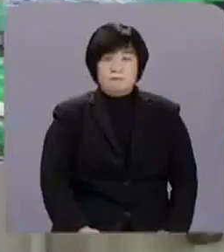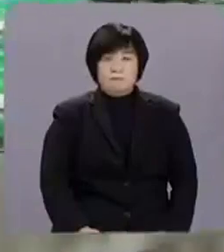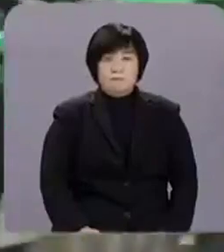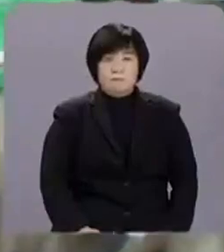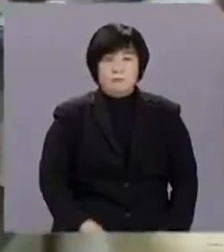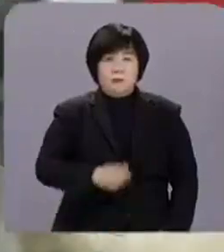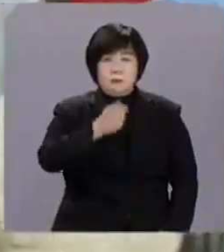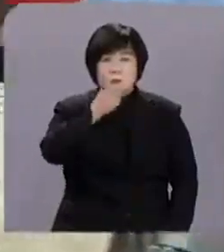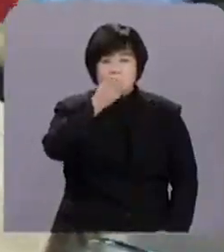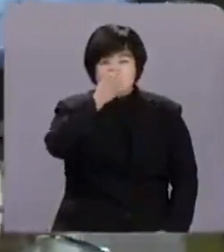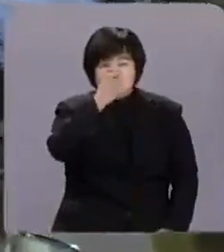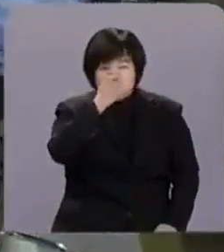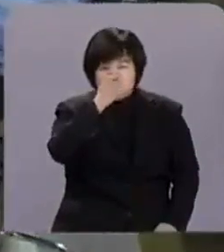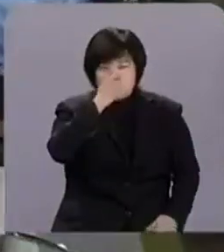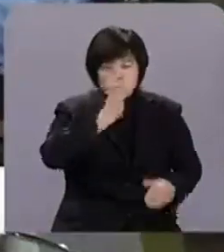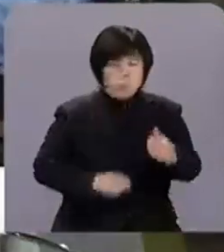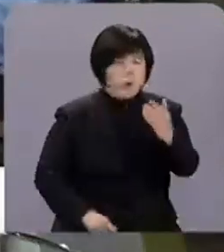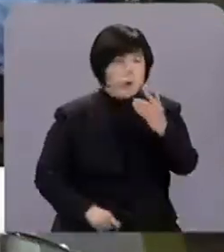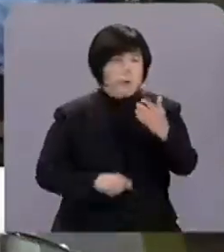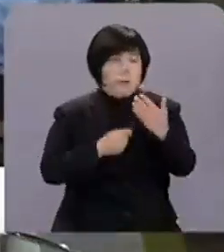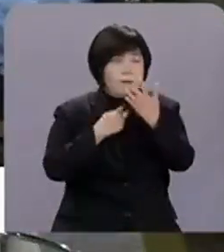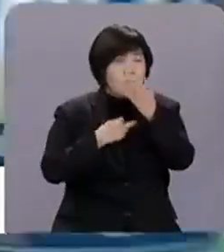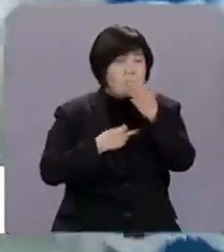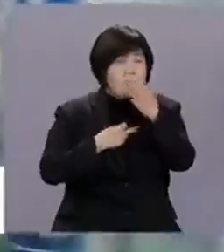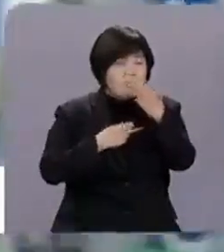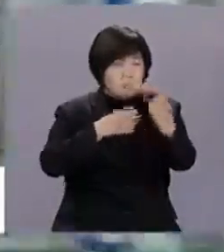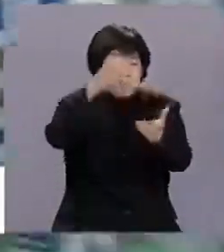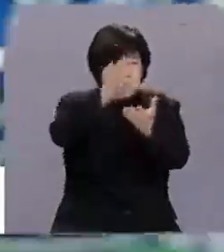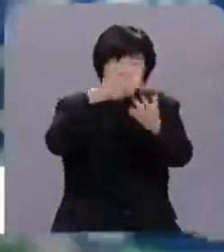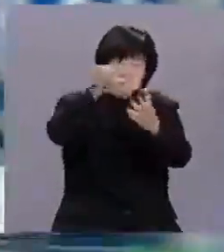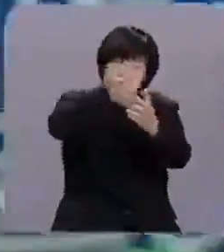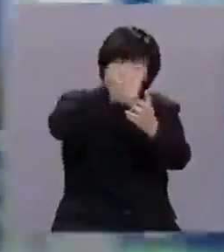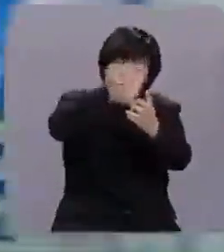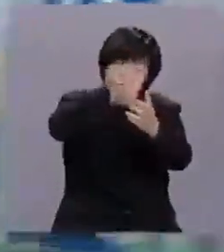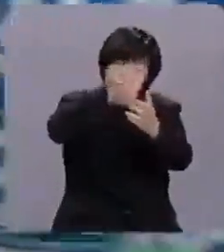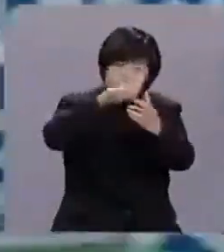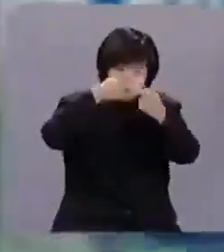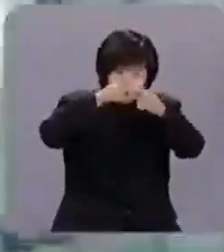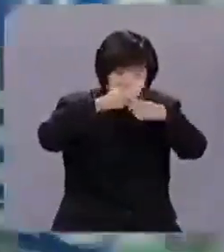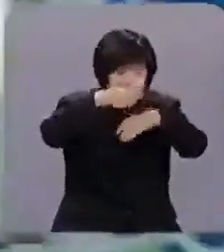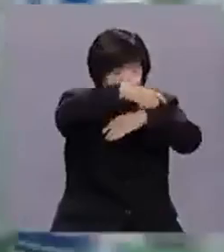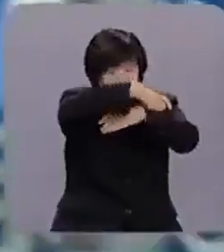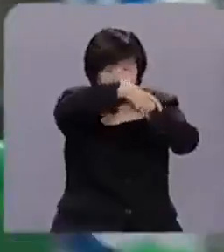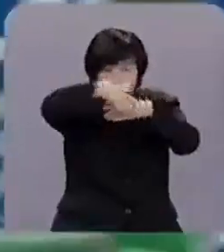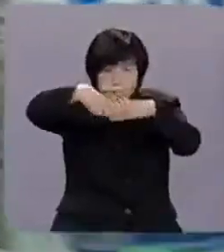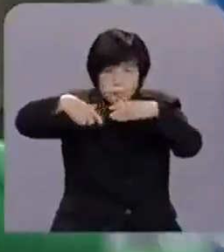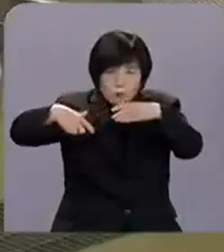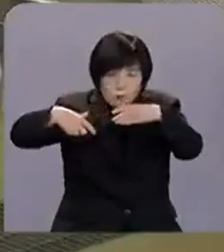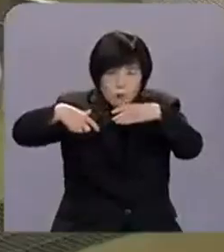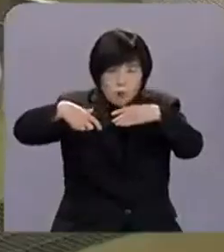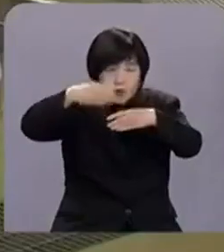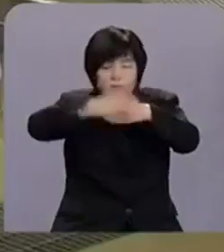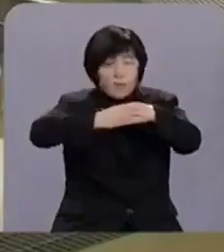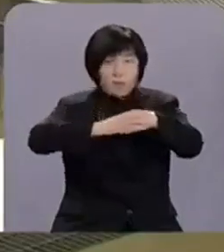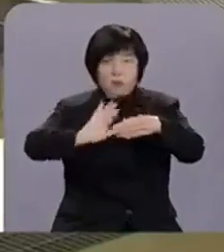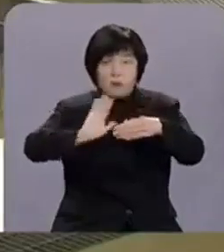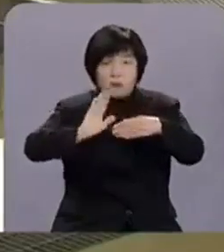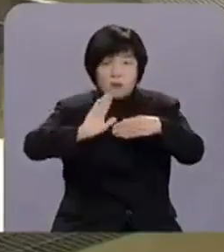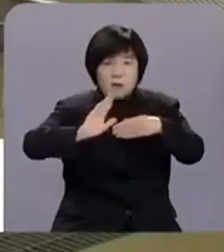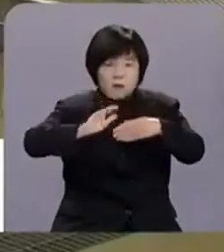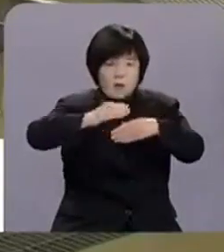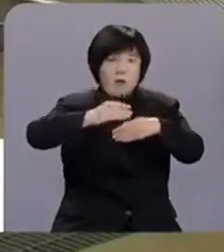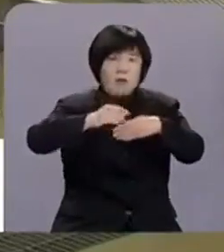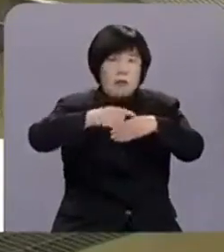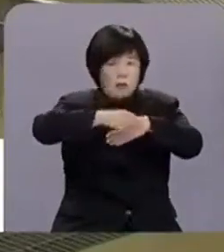소주가 페트병에 담겨 나옵니다 자세히 보면 비닐 띠가 용기에 딱 붙어 있지 않습니다 d 를 손쉽게